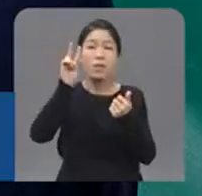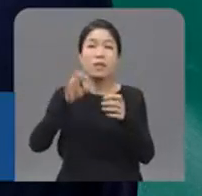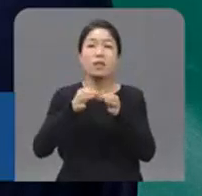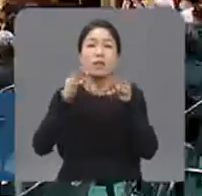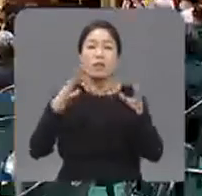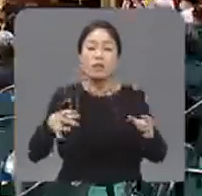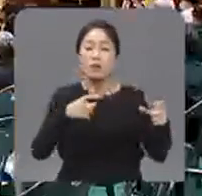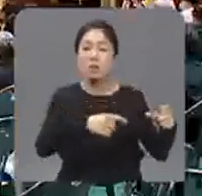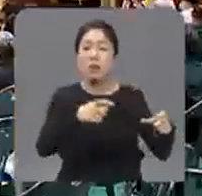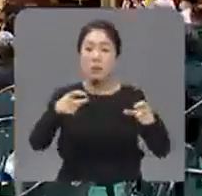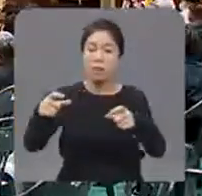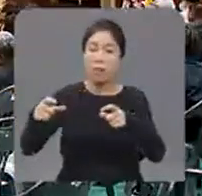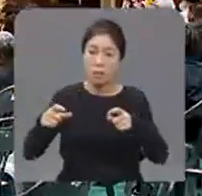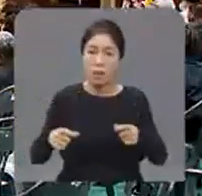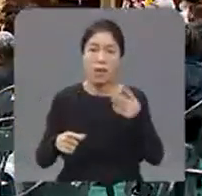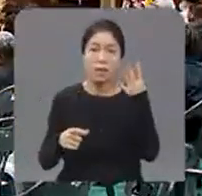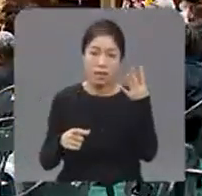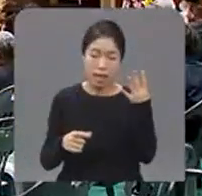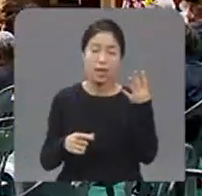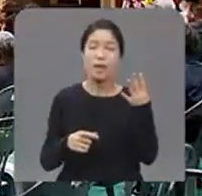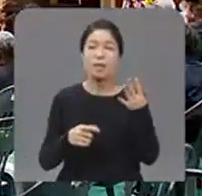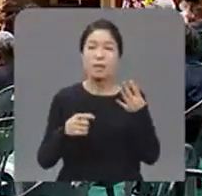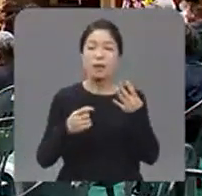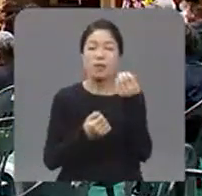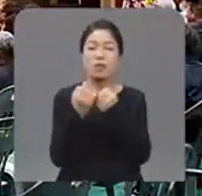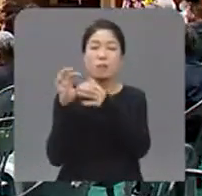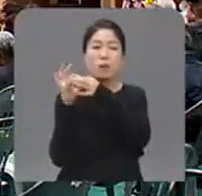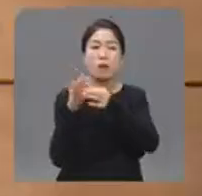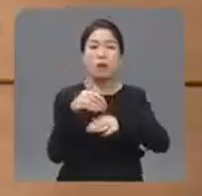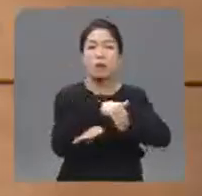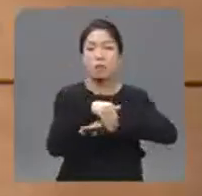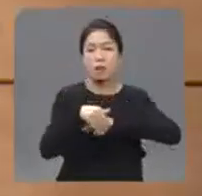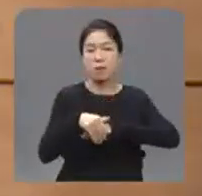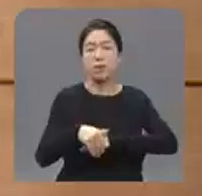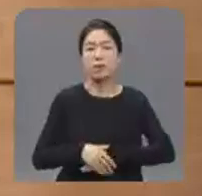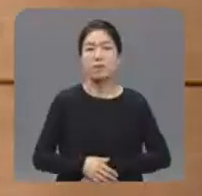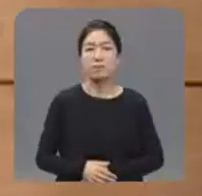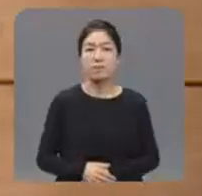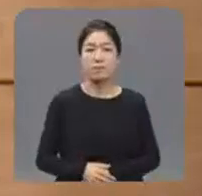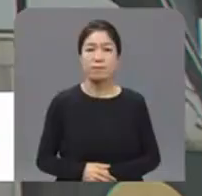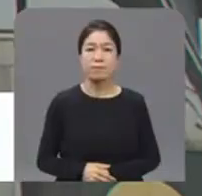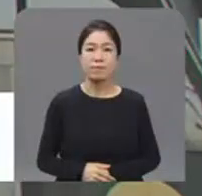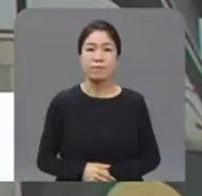읍면을 4개 권역으로 묶어서 설명회를 이어갈 계획이었습니다.